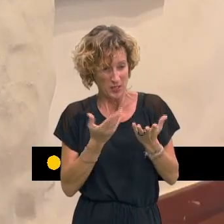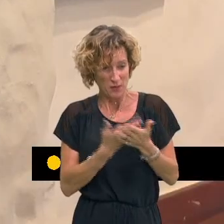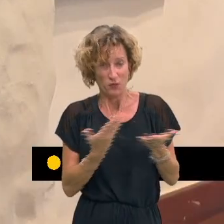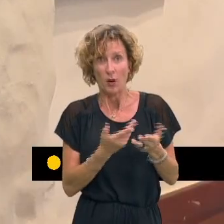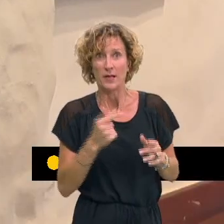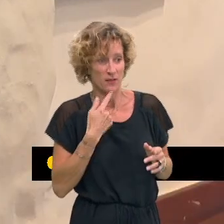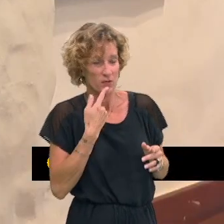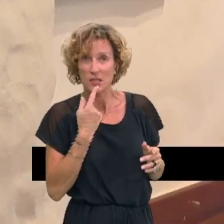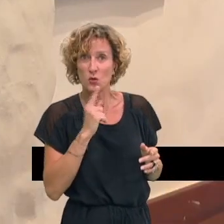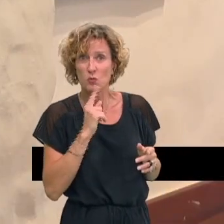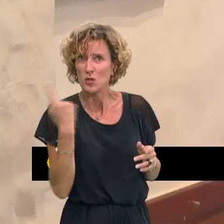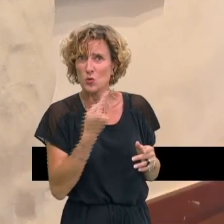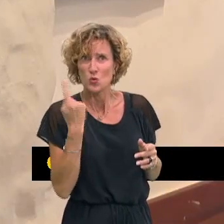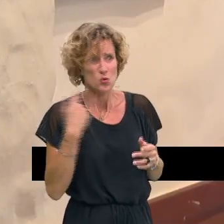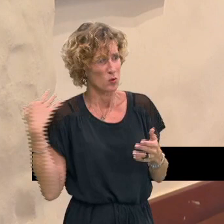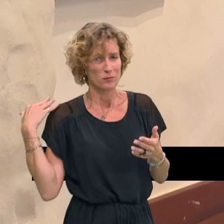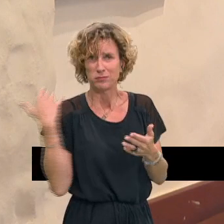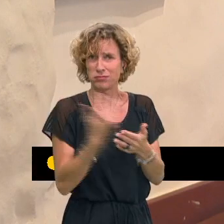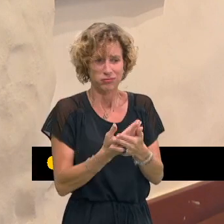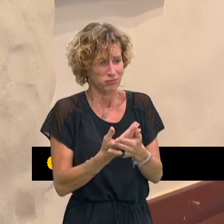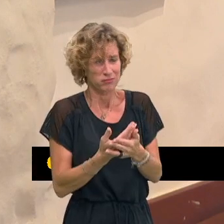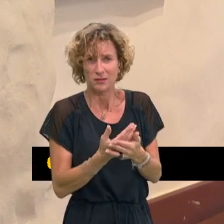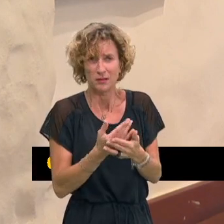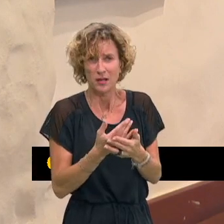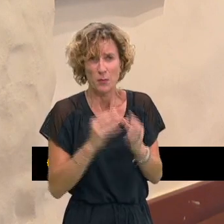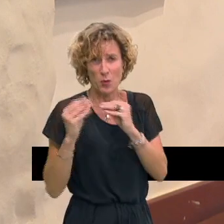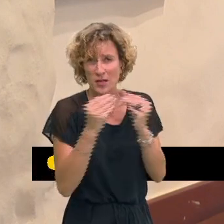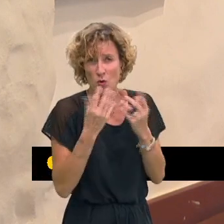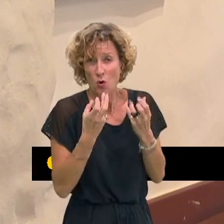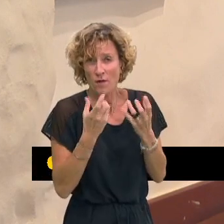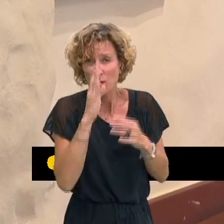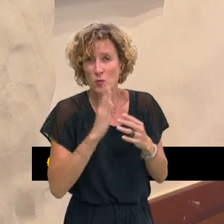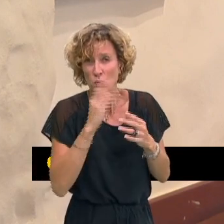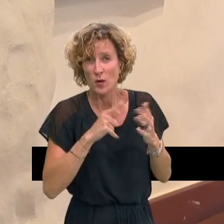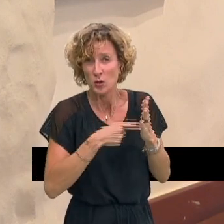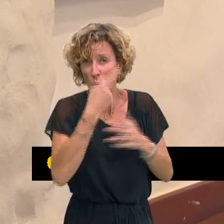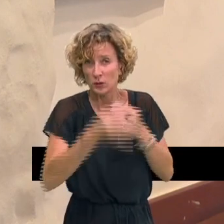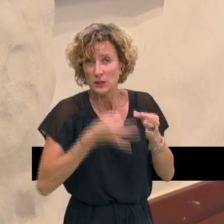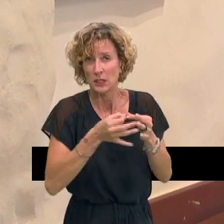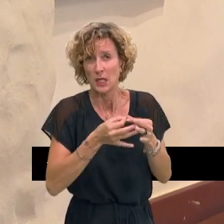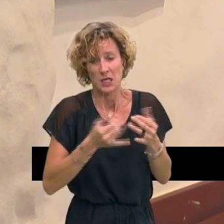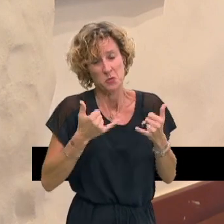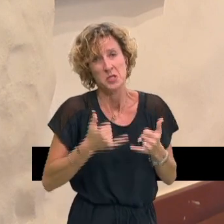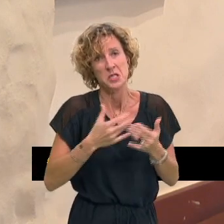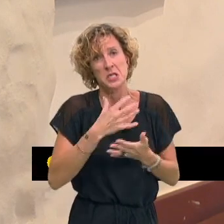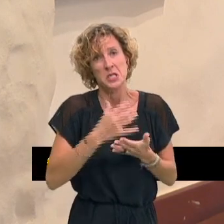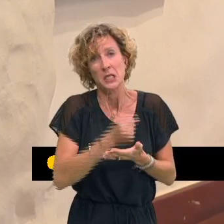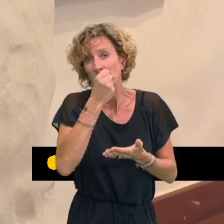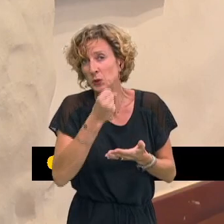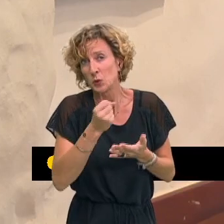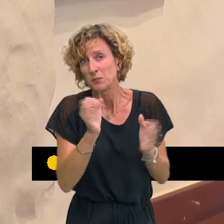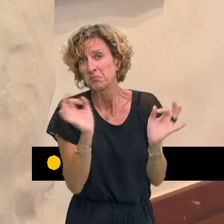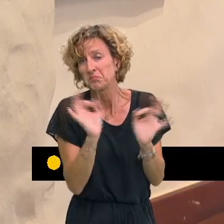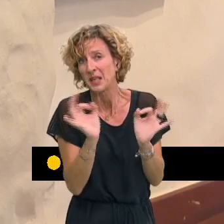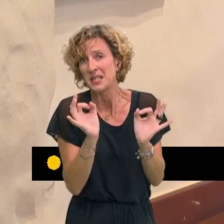de tout temps, ont toujours eu ce souci de recycler. Et là, on a vu que La Réunion nous l'a fait, nous n'a pas vraiment de tradition de